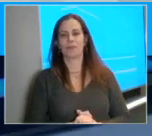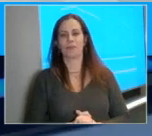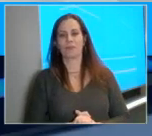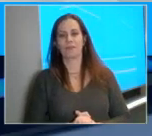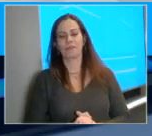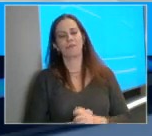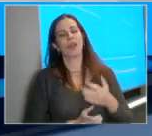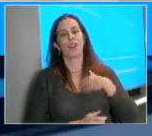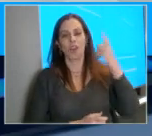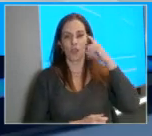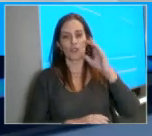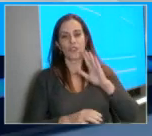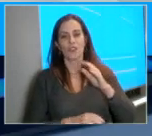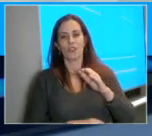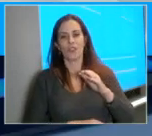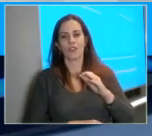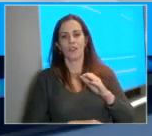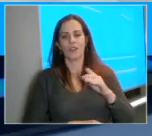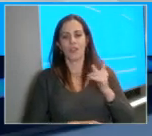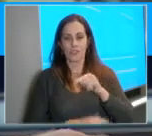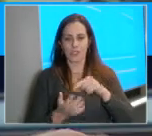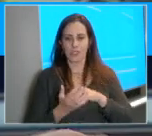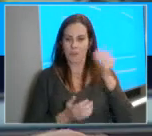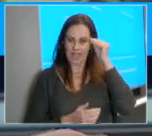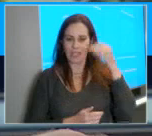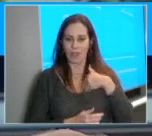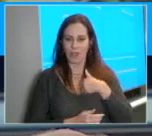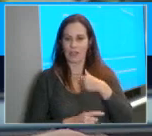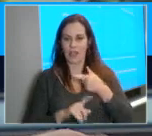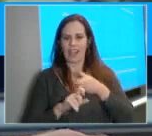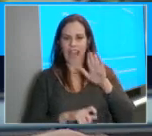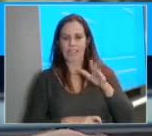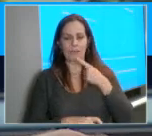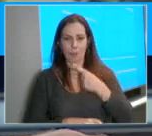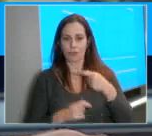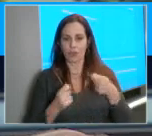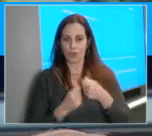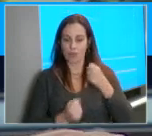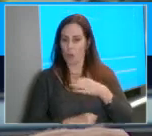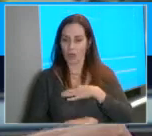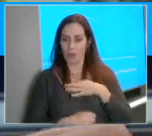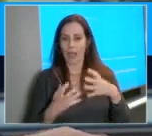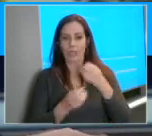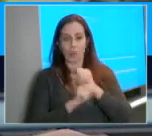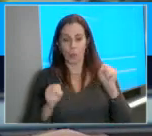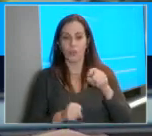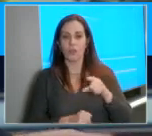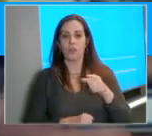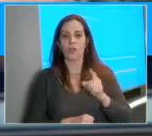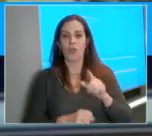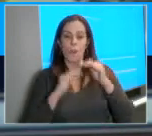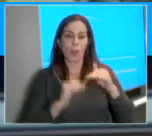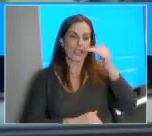בבקשה. אני חושב שקודם כל, כל בוקר שהמחנה הדמוקרטי לא קם, וזה מזכיר לו את הנאצים, זה כבר טוב, כי האמירות שקשות מבחינתי במחנה הדמוקרטי, שהם לא